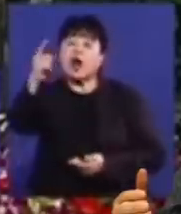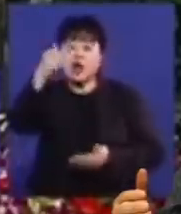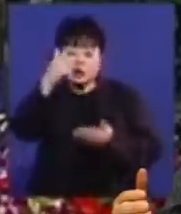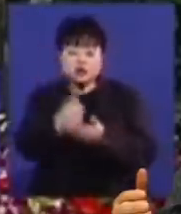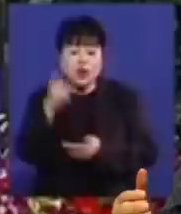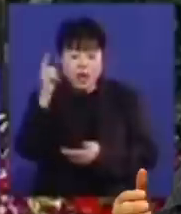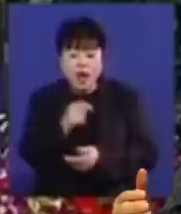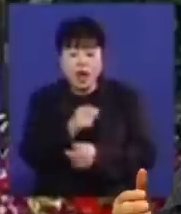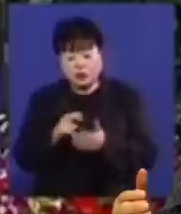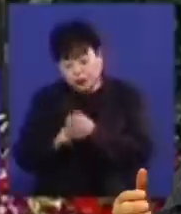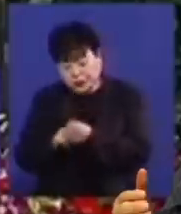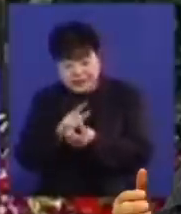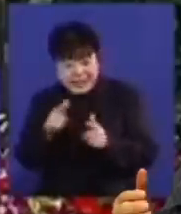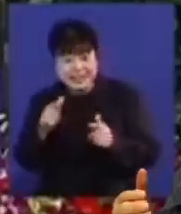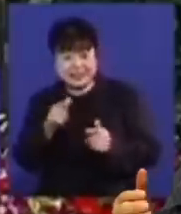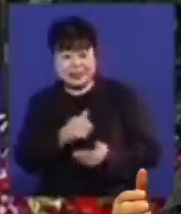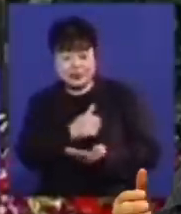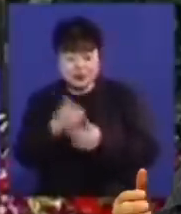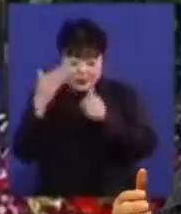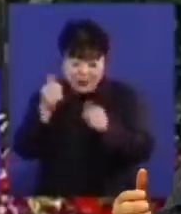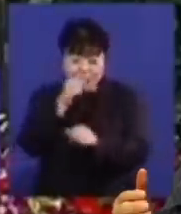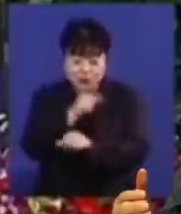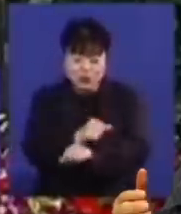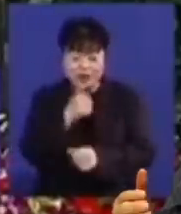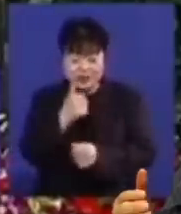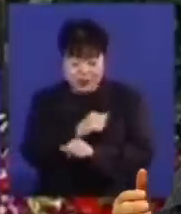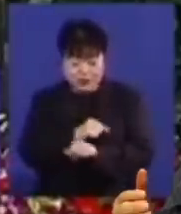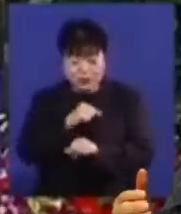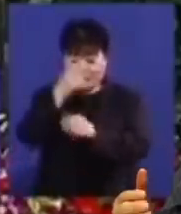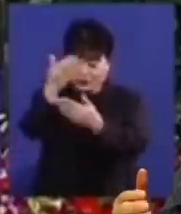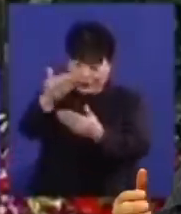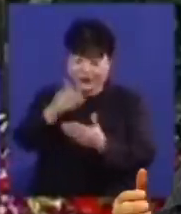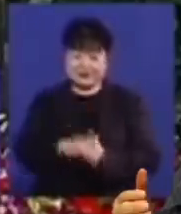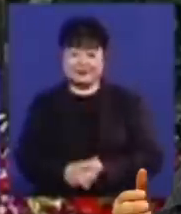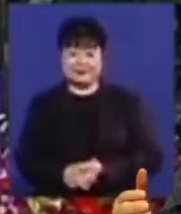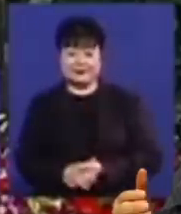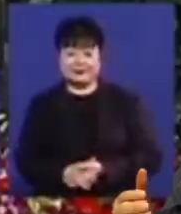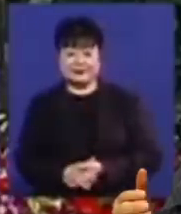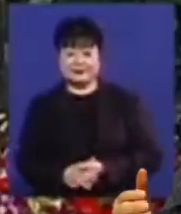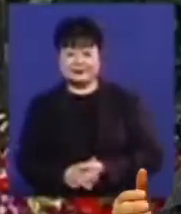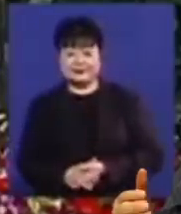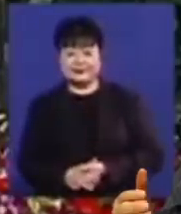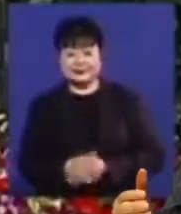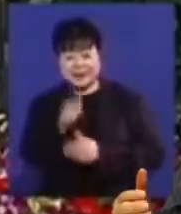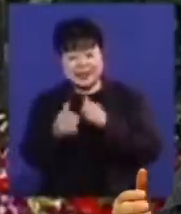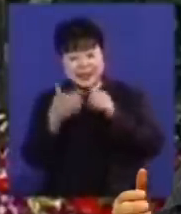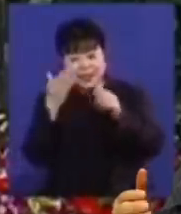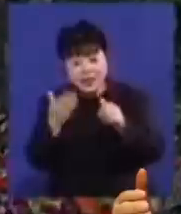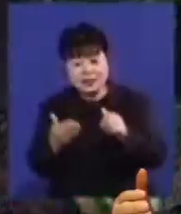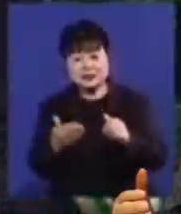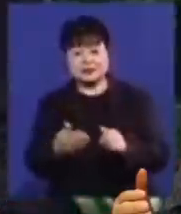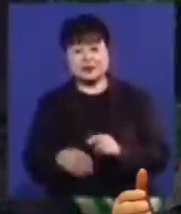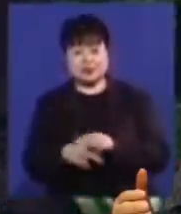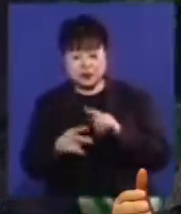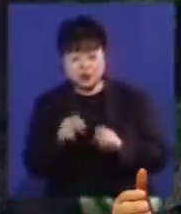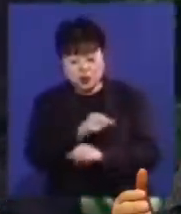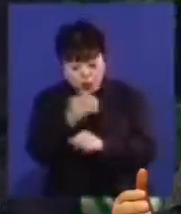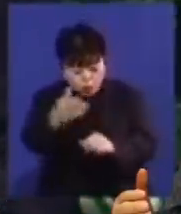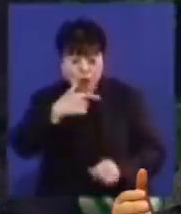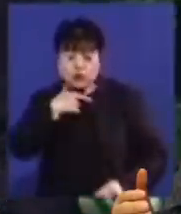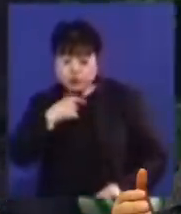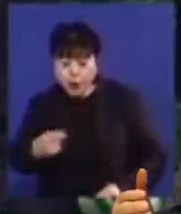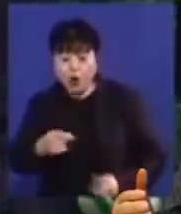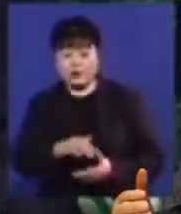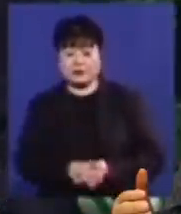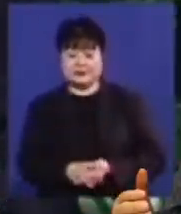죄악을 숨기지 아니하였더니 곧 주께서 내 죄악을 사하셨나이다. 하나님은 어찌하든지 용서하기를 원하시는